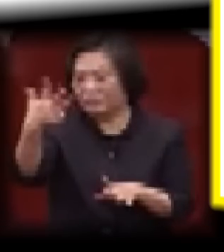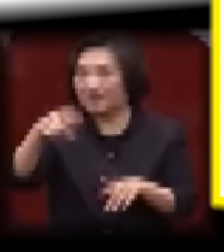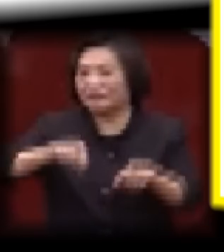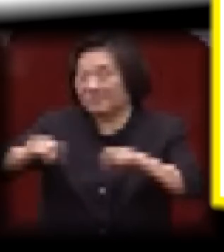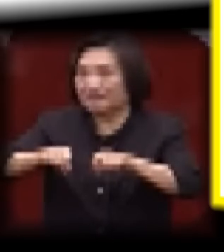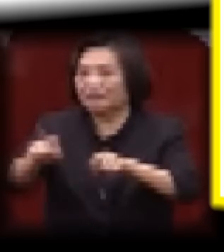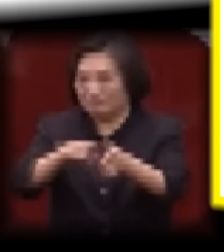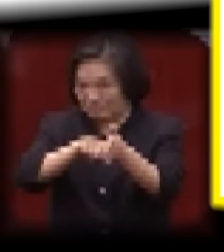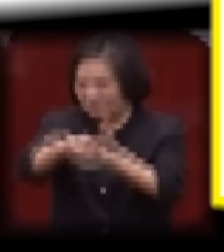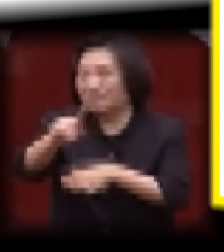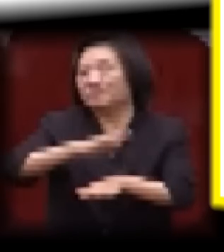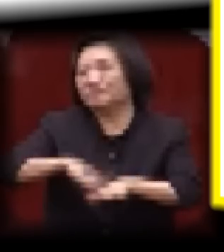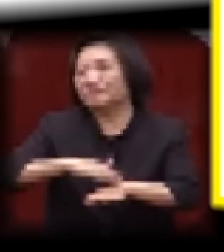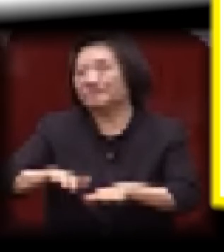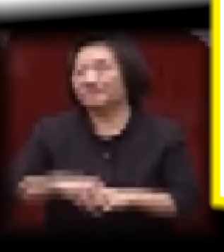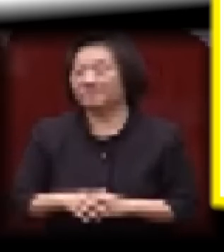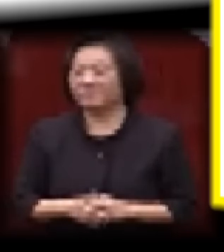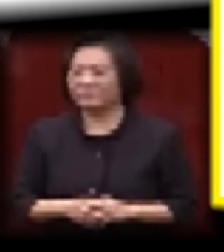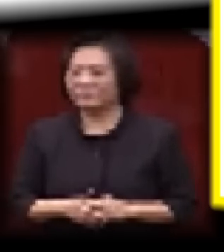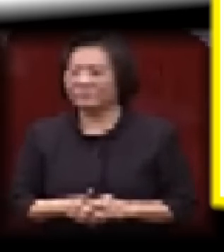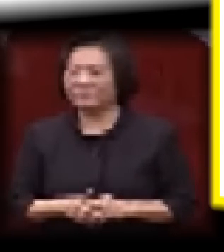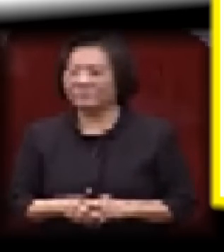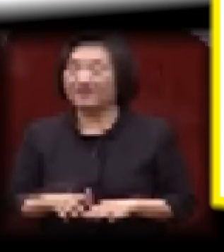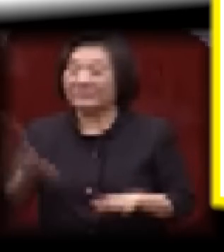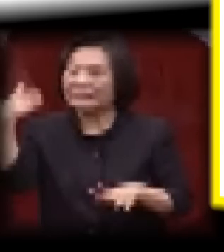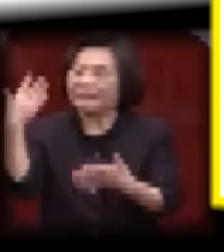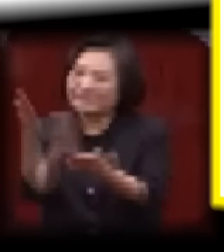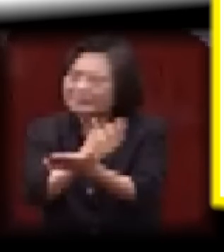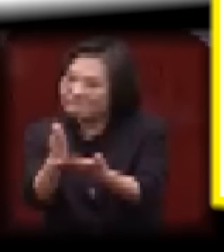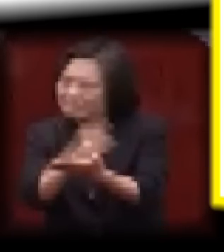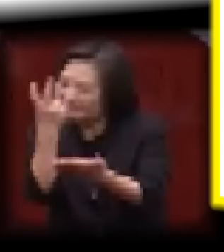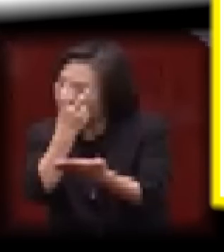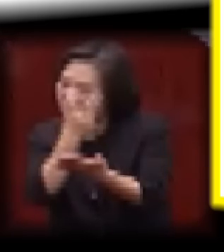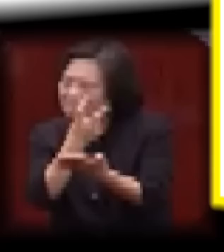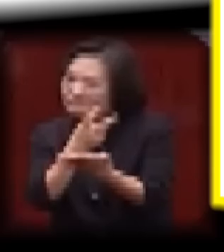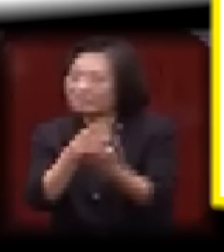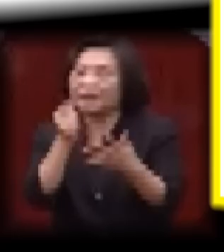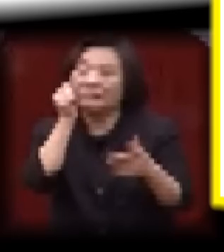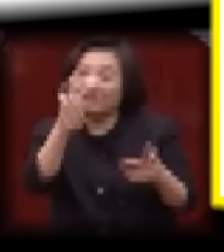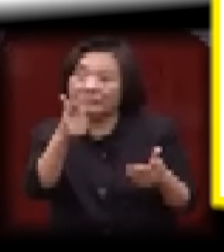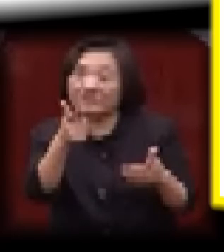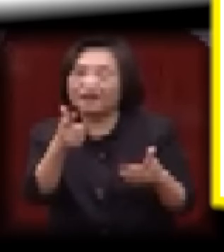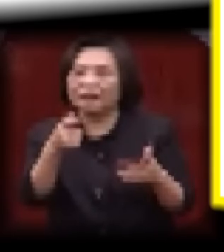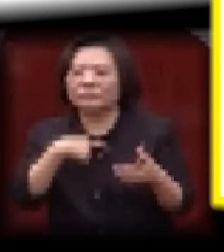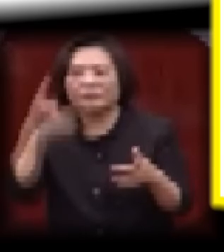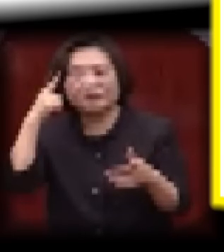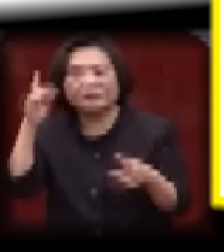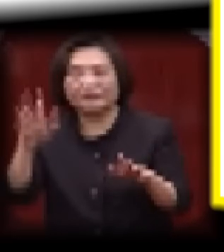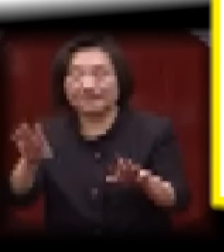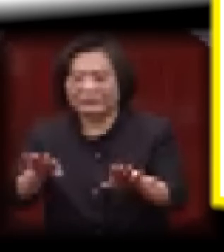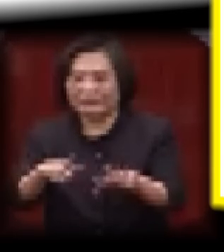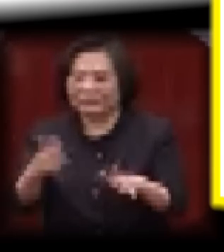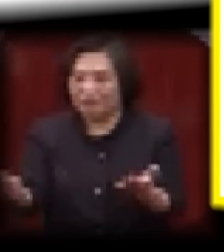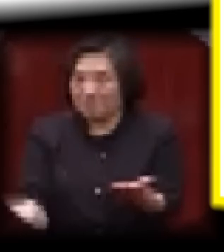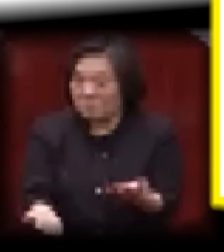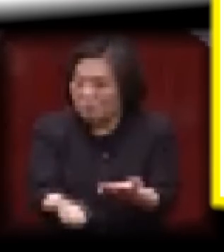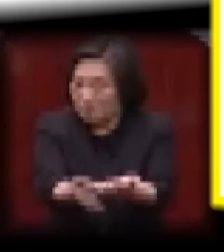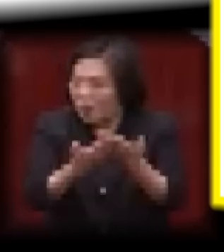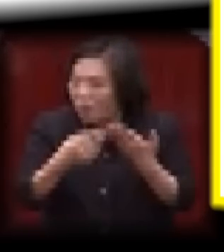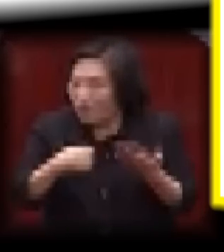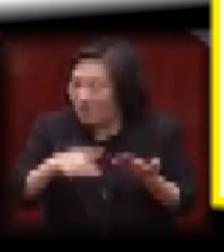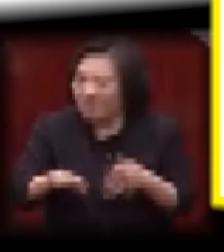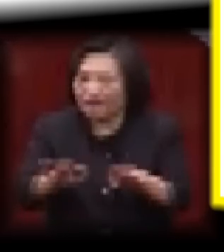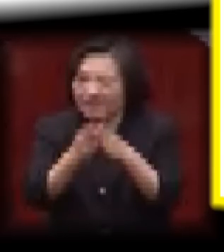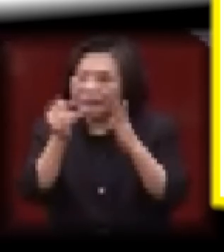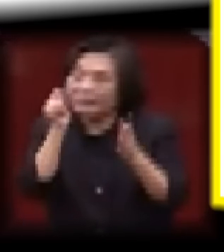的。那我们过去是从审查案开始6个月，不过接着是我们现在要求是这样， 送案开始算起，